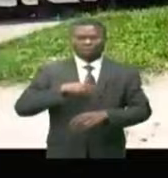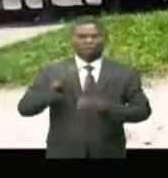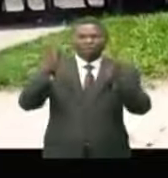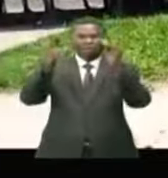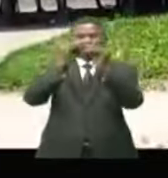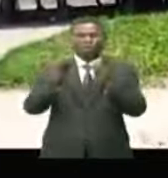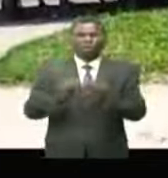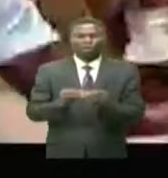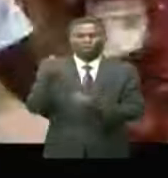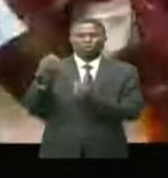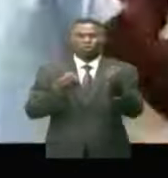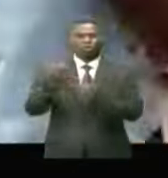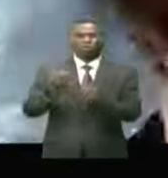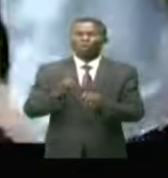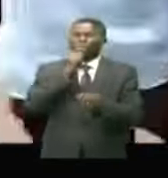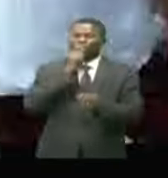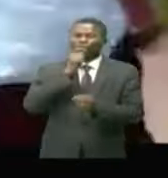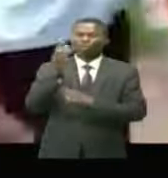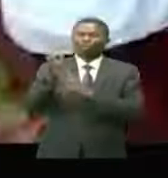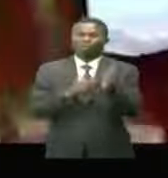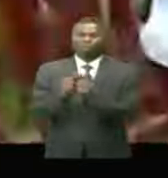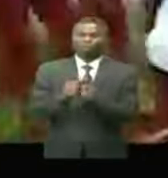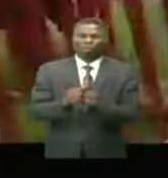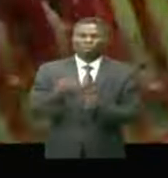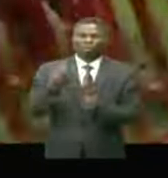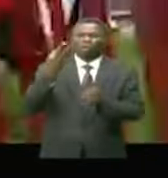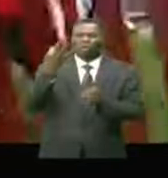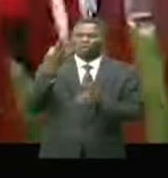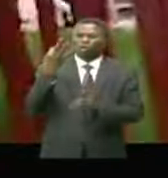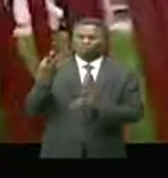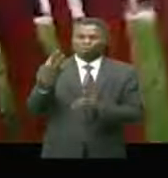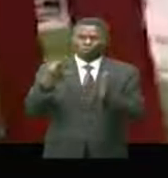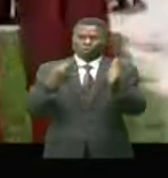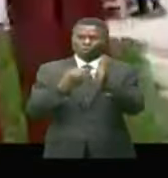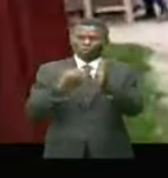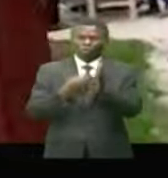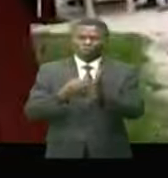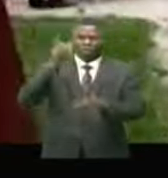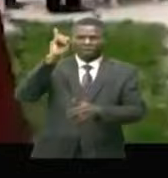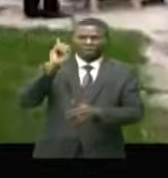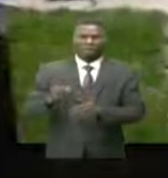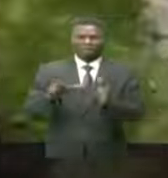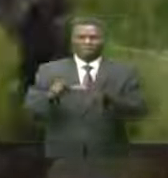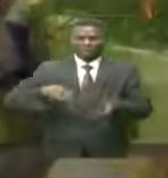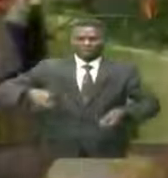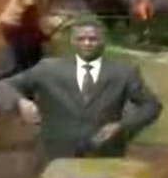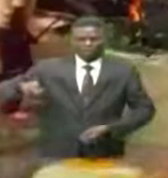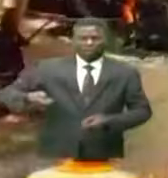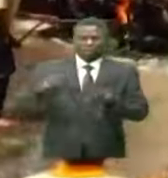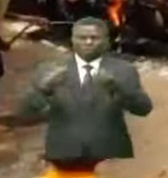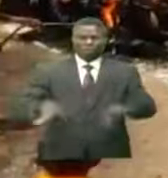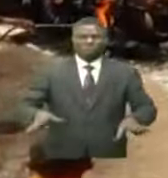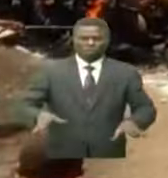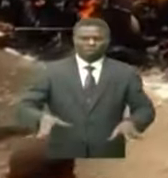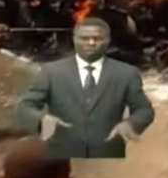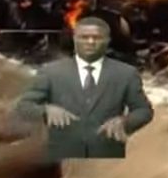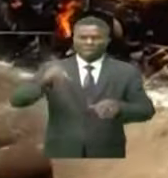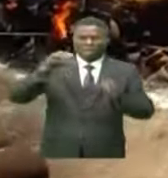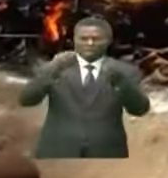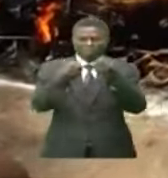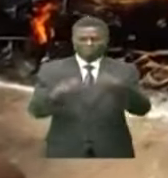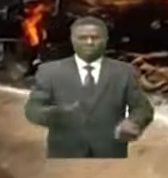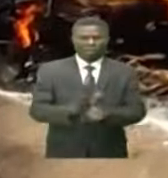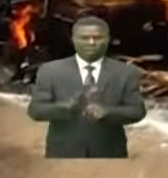état d'un véhicule calciné et 8 tuques de carburant ainsi que 100 litres de bidon perdus. Un manque à gagner pour